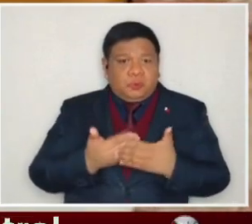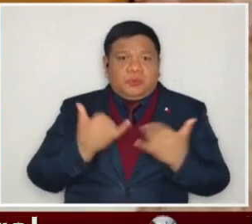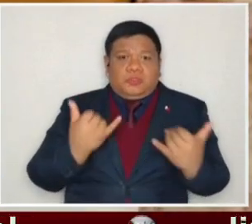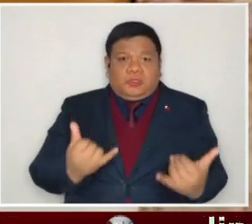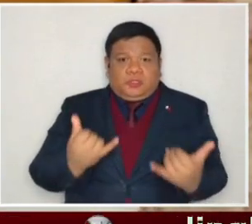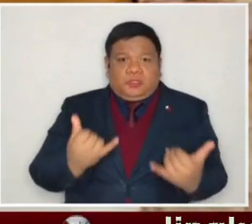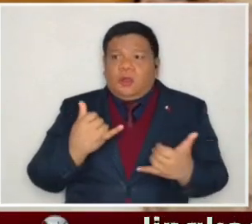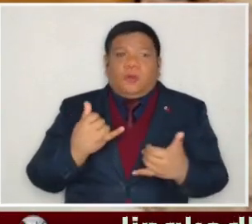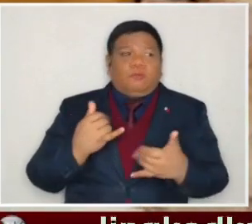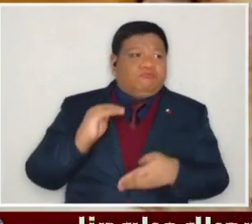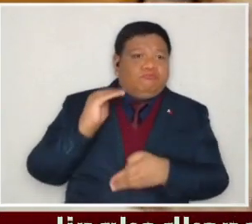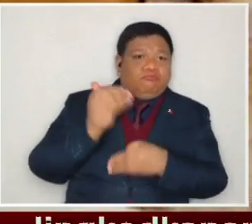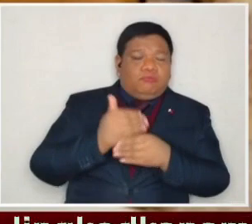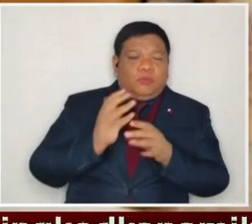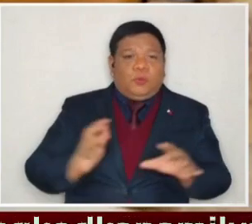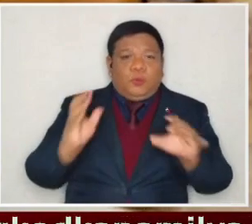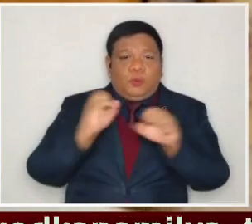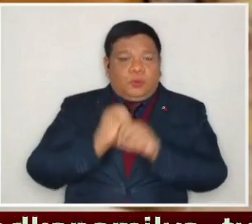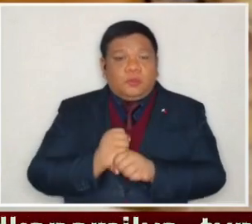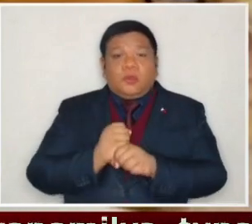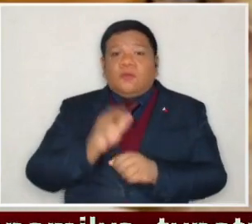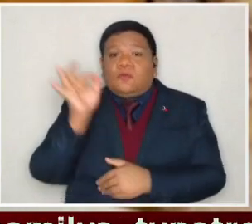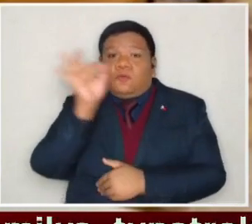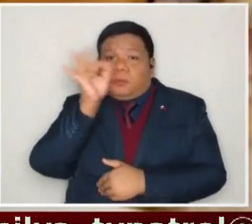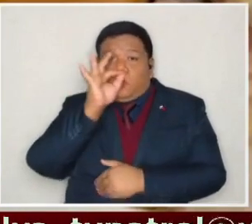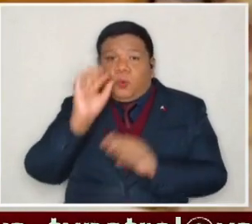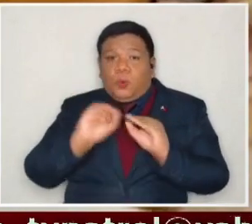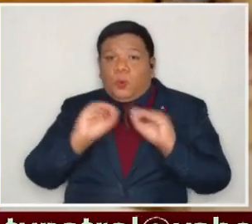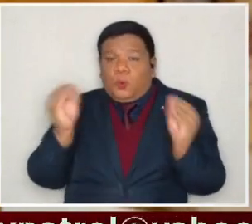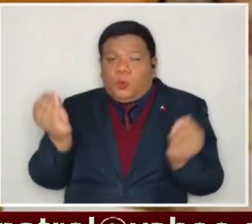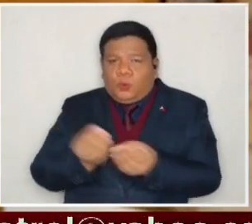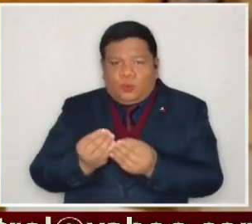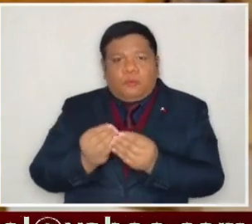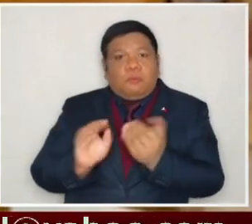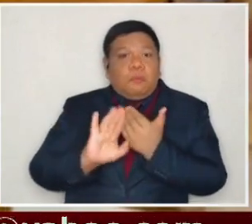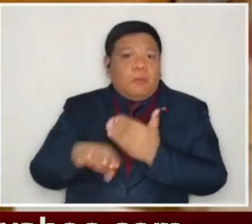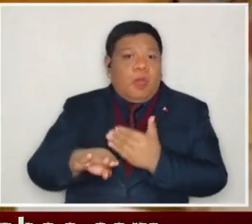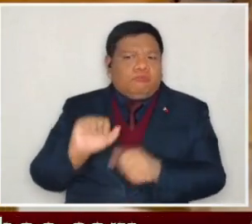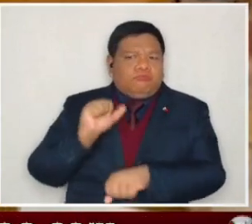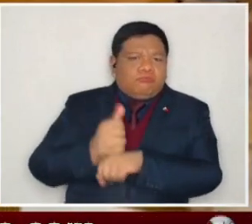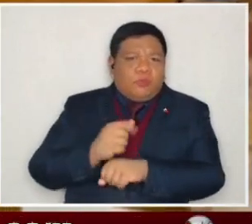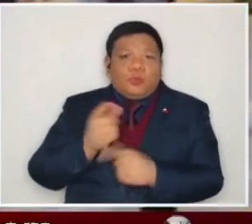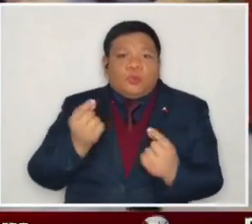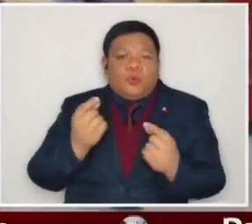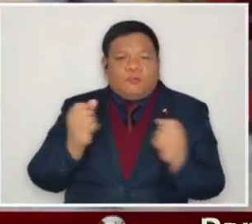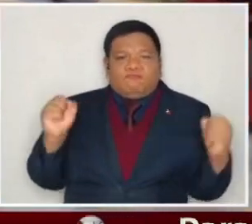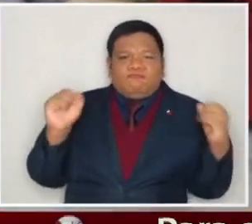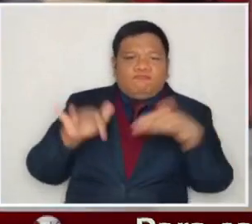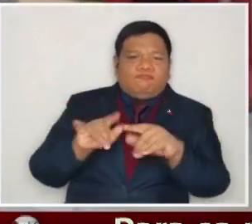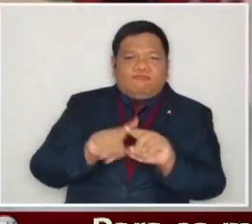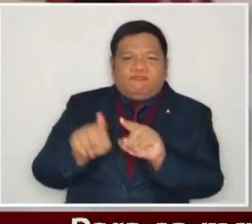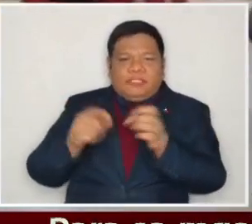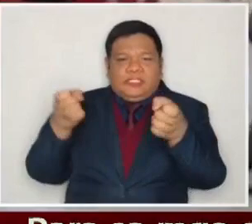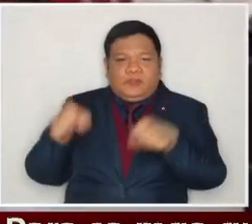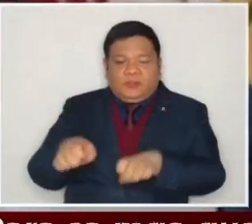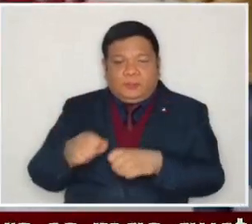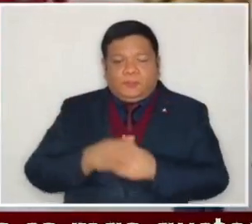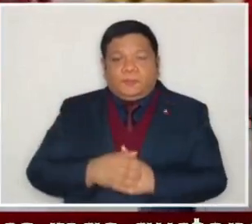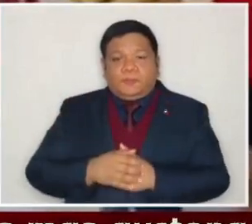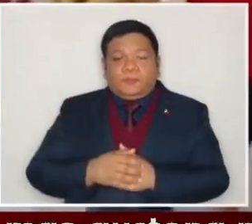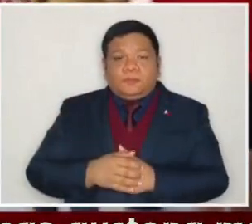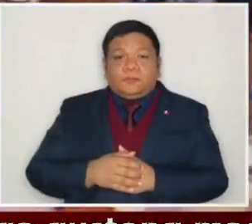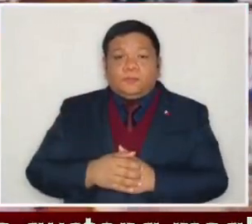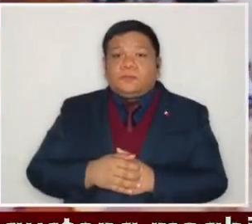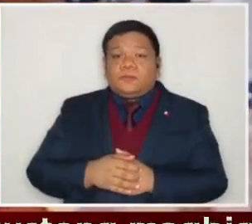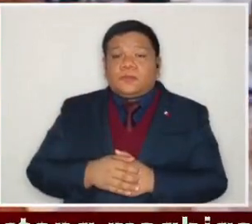naman bumabalik na rin ang Filipino Organization sa pag-uorganisa ng face-to-face events. Sa Suffolk, England,